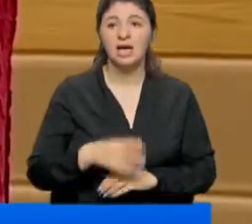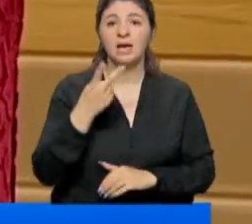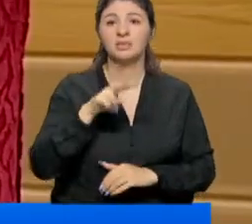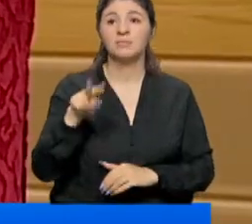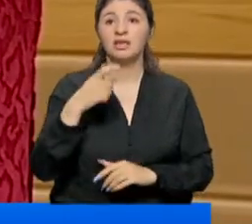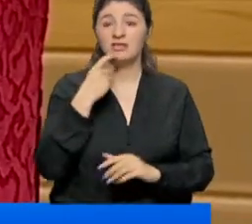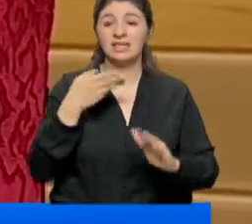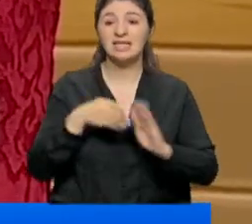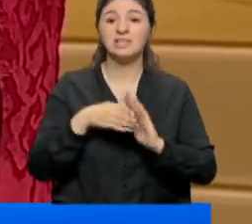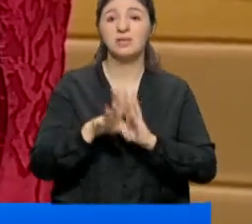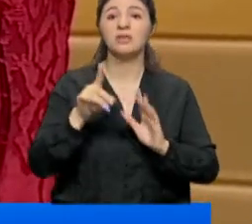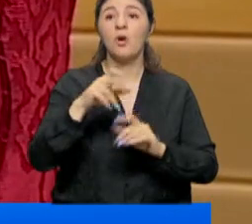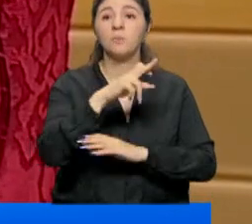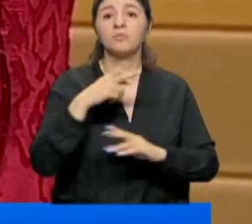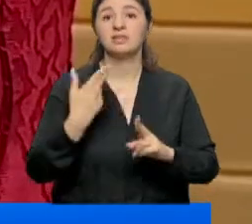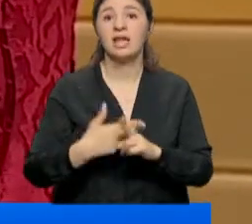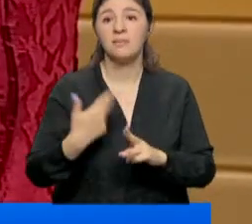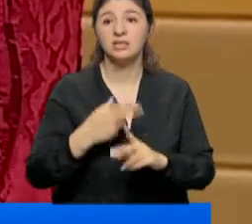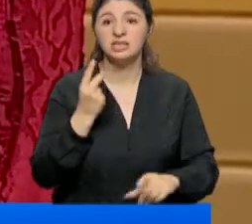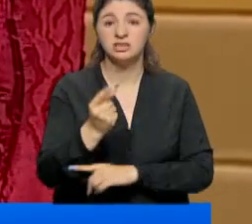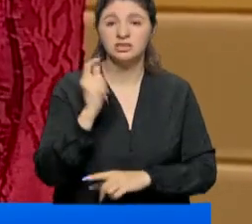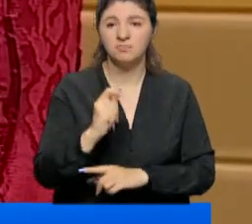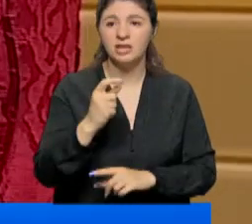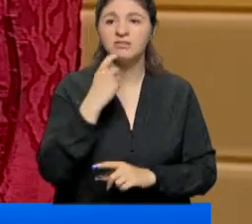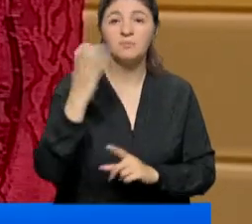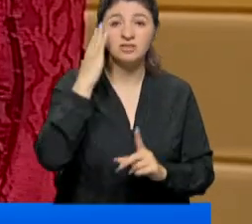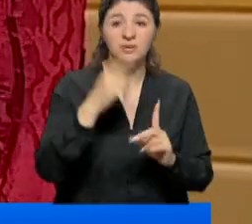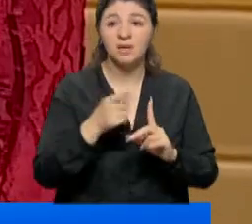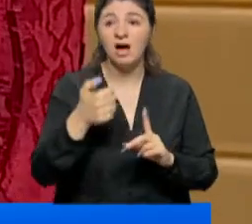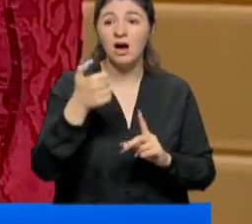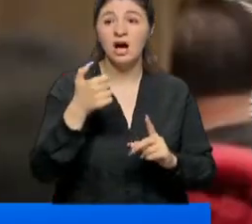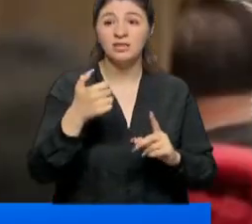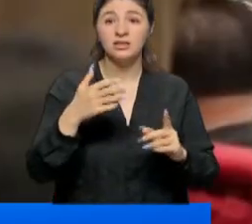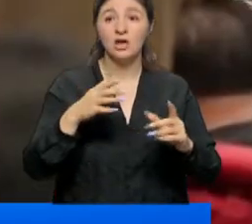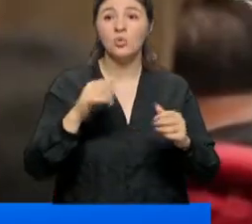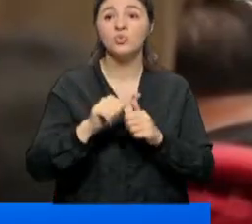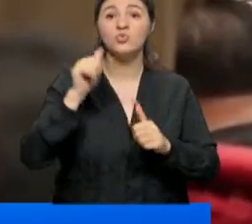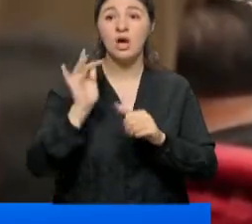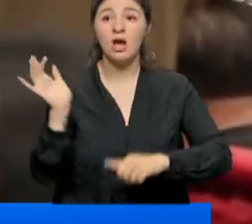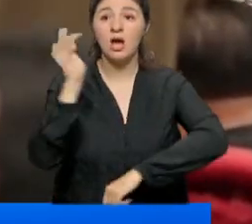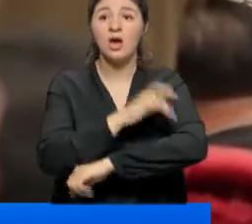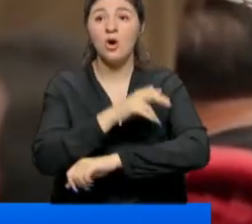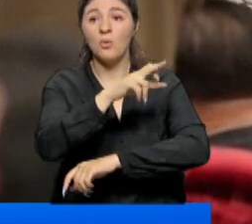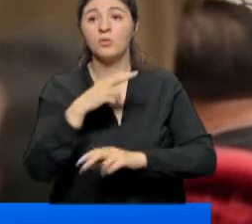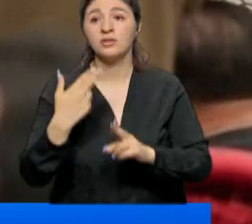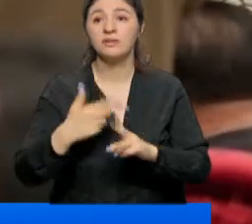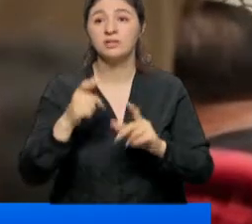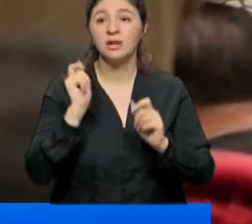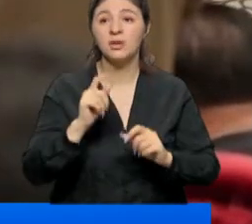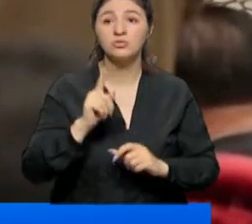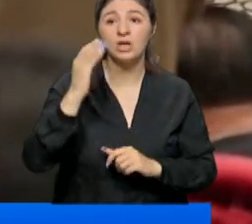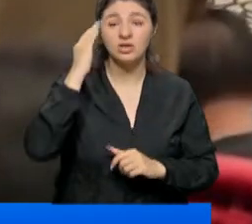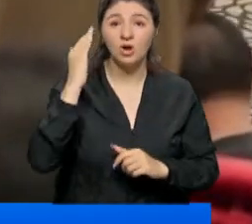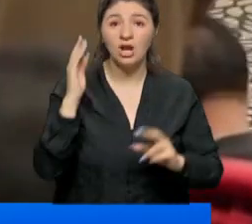2022'ye girer girmez Balistik füze denemelerine hız veren yılın başından beri altı kıtalararası Balistik füze denemesi gerçekleştiren